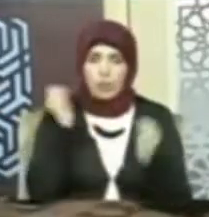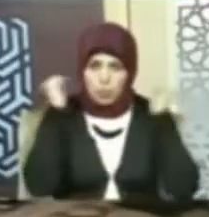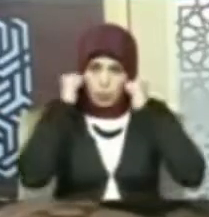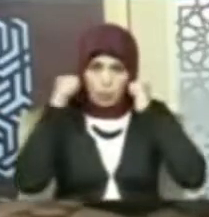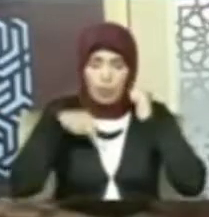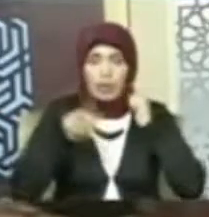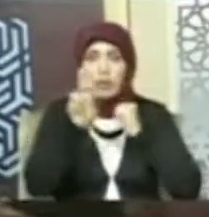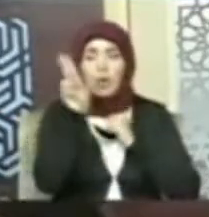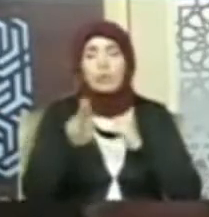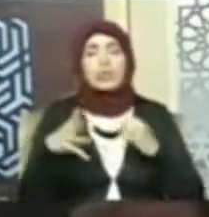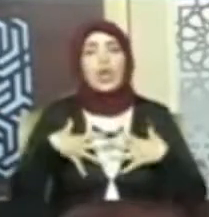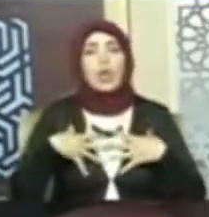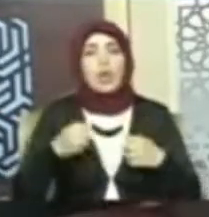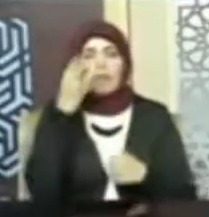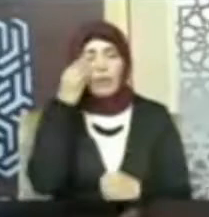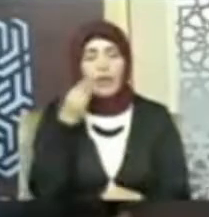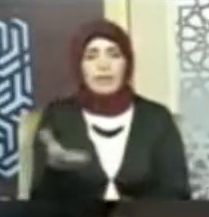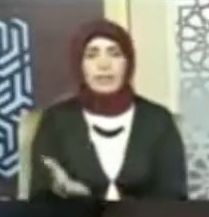والعافية.